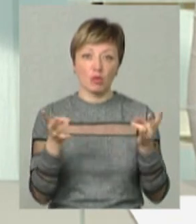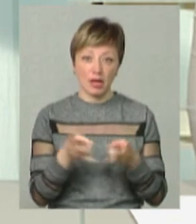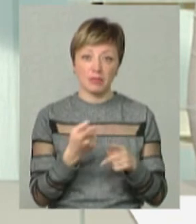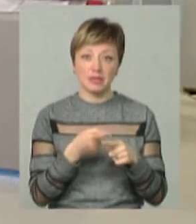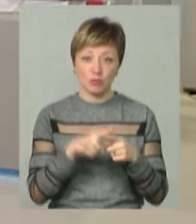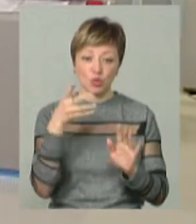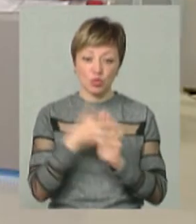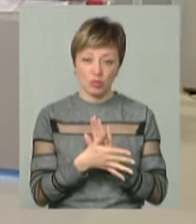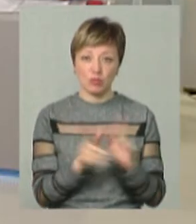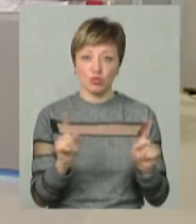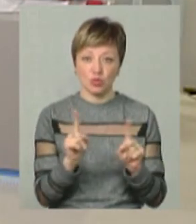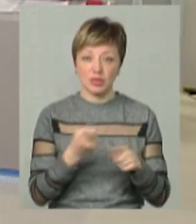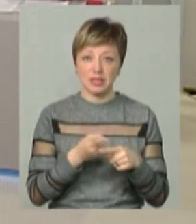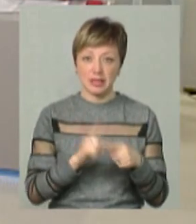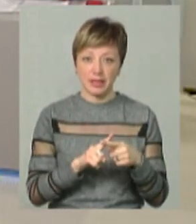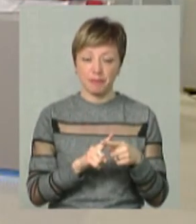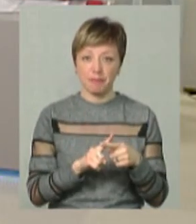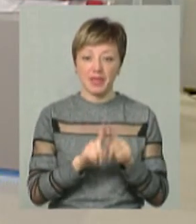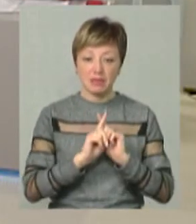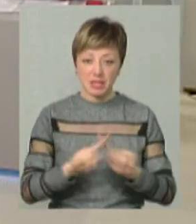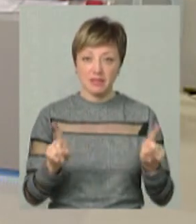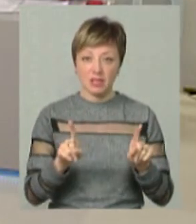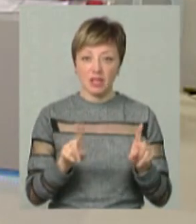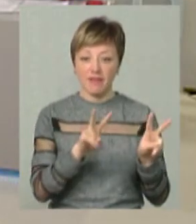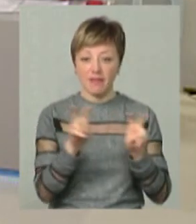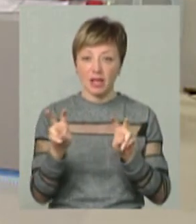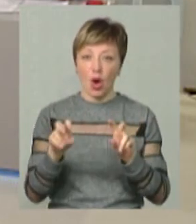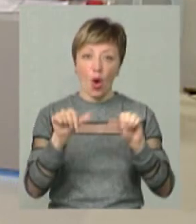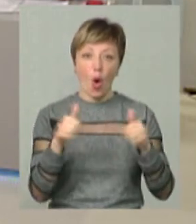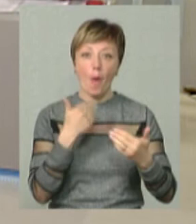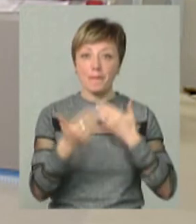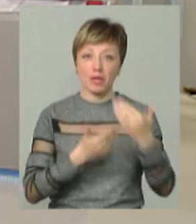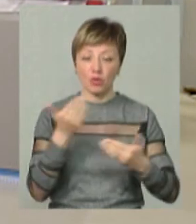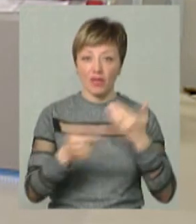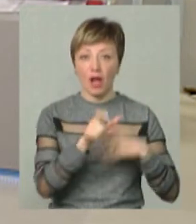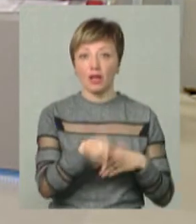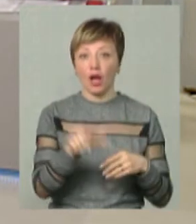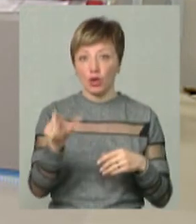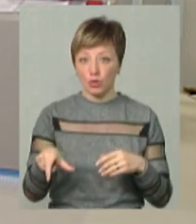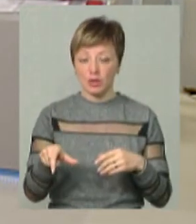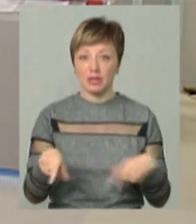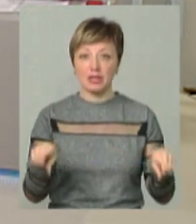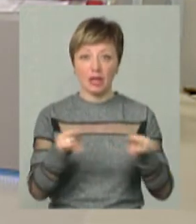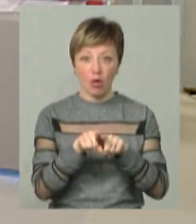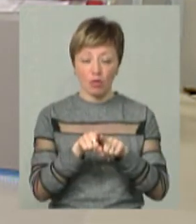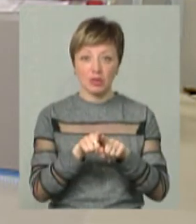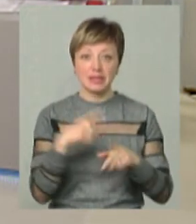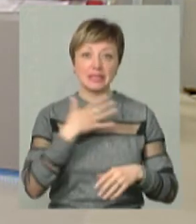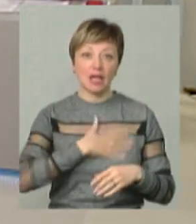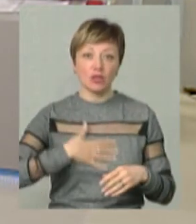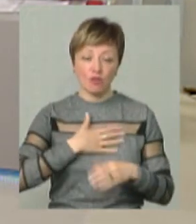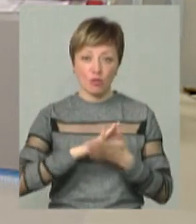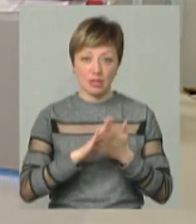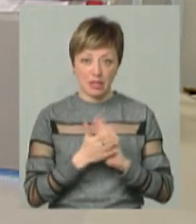що це, ми розуміємо, що це такий специфічний вид опитування, і дійсно люди в такому стресовому